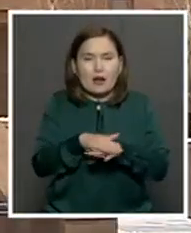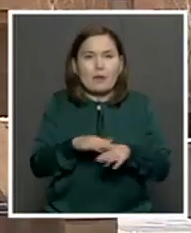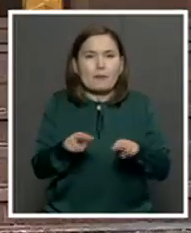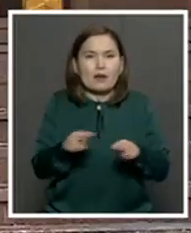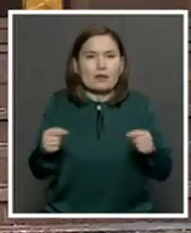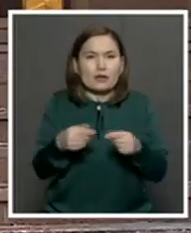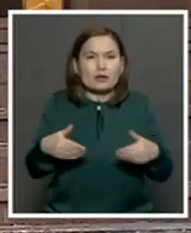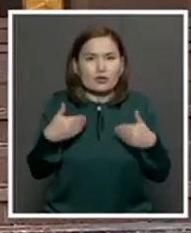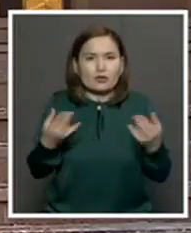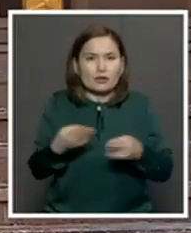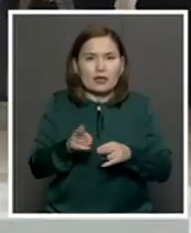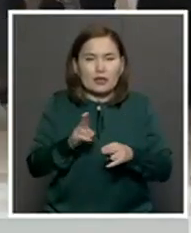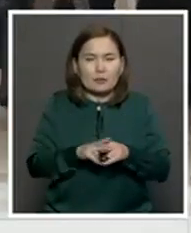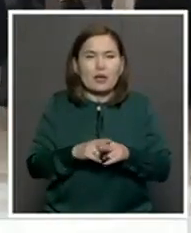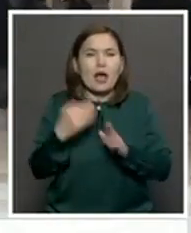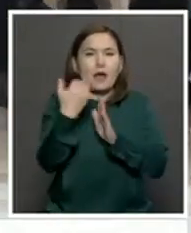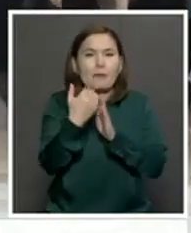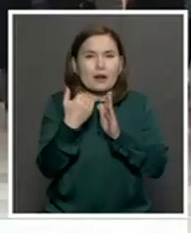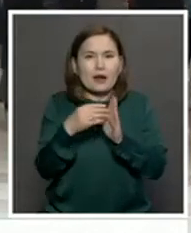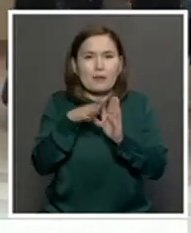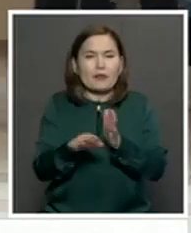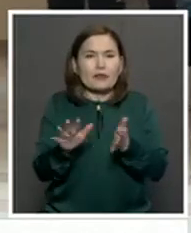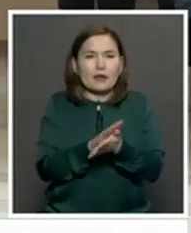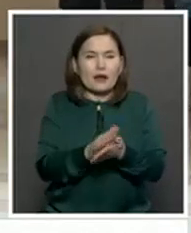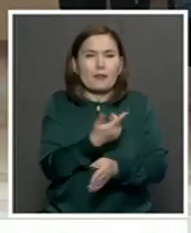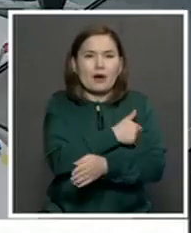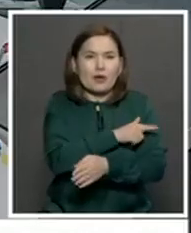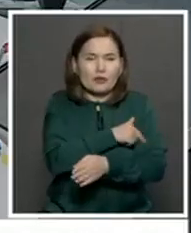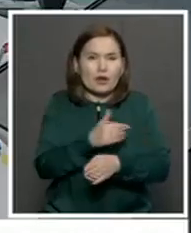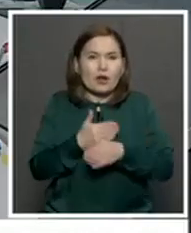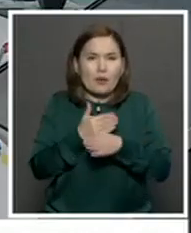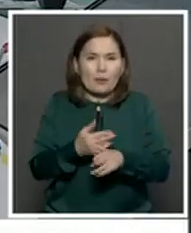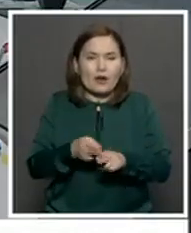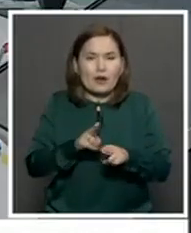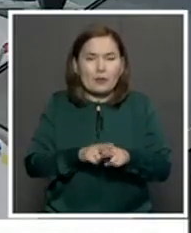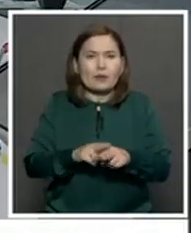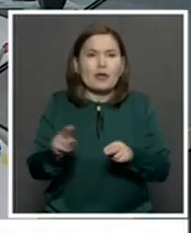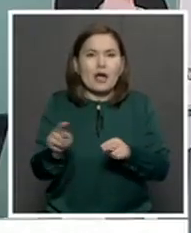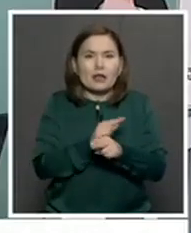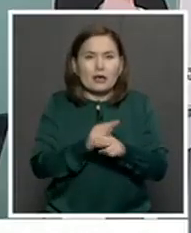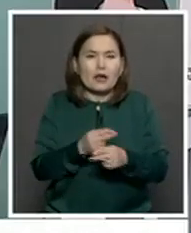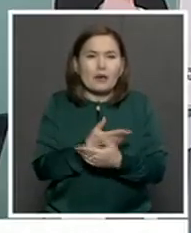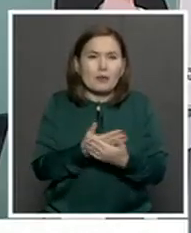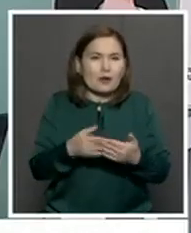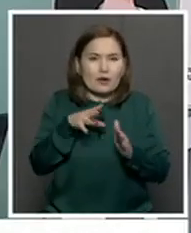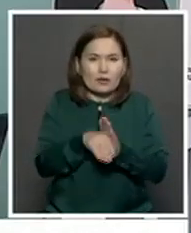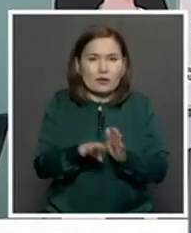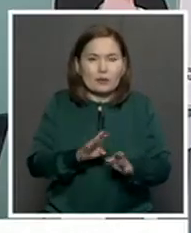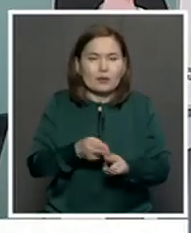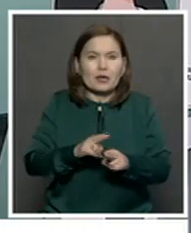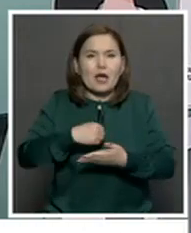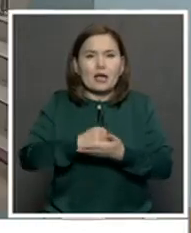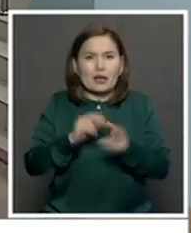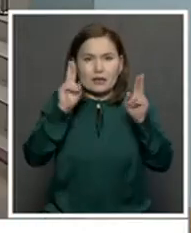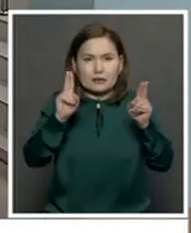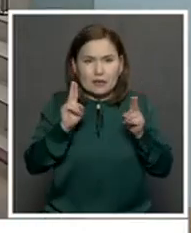ұсыныс қажет. Ескертетін жайт, тізімге тегін медициналық көмек пен сақтандыру қоры арқылы емдейтін ауру түрлері кірмейді. Ведомство